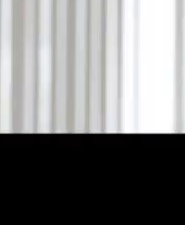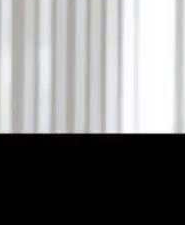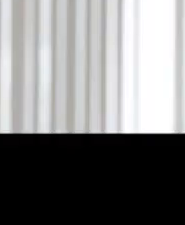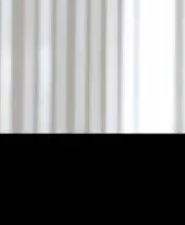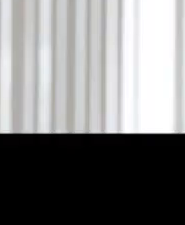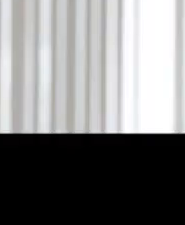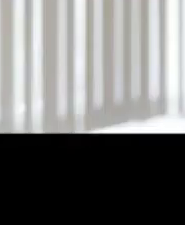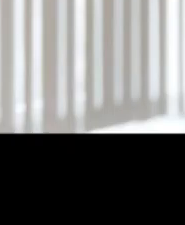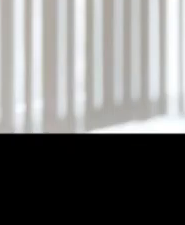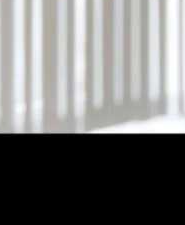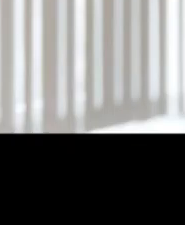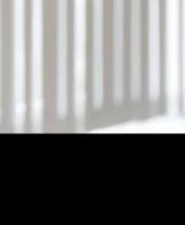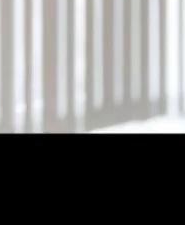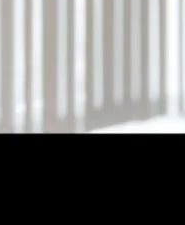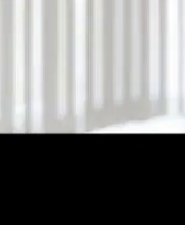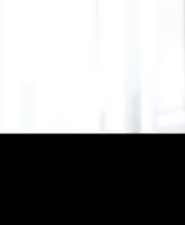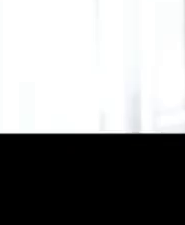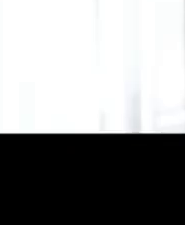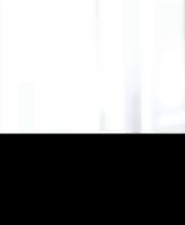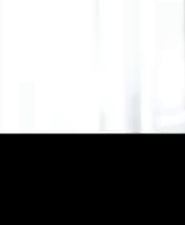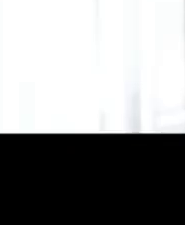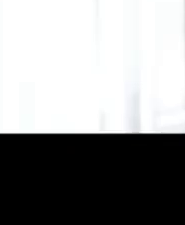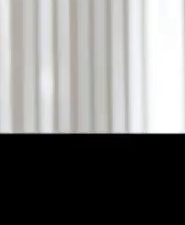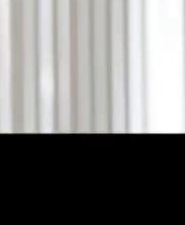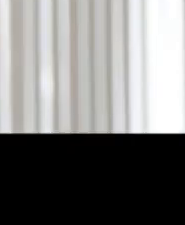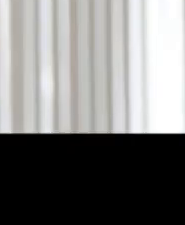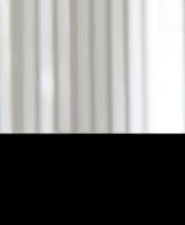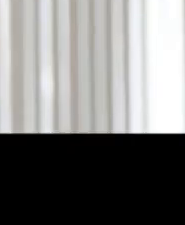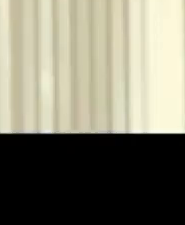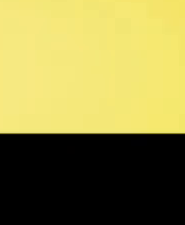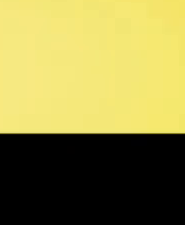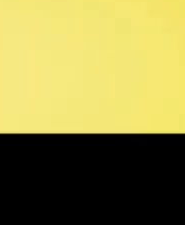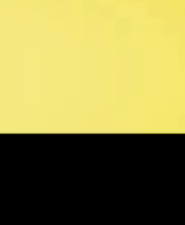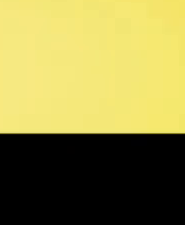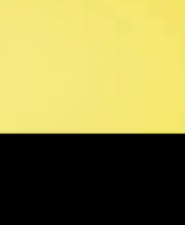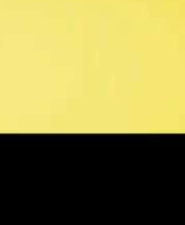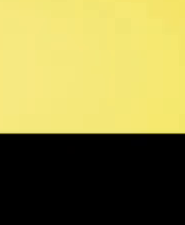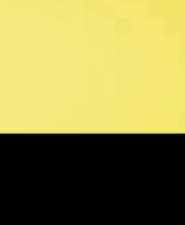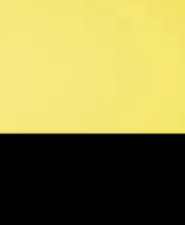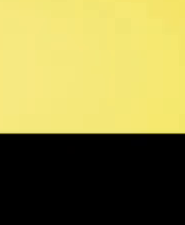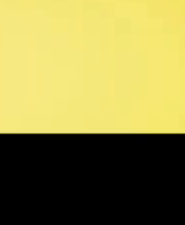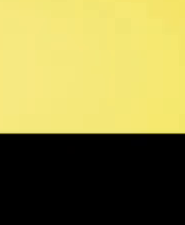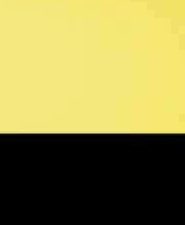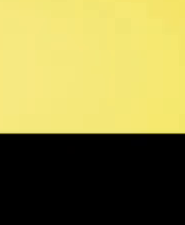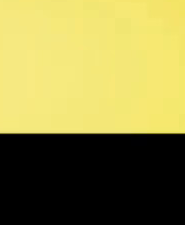Kaumberg. Kresten. Rauchenbad. Berchtoldsdorf. Wolkersdorf.